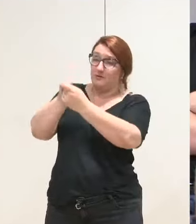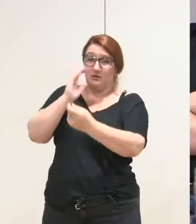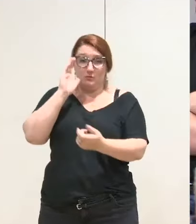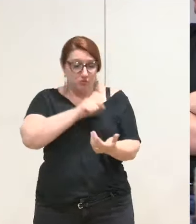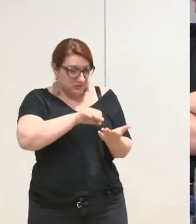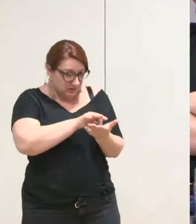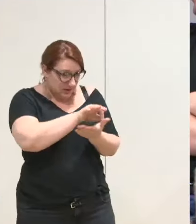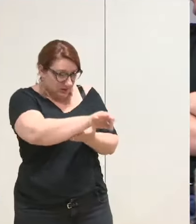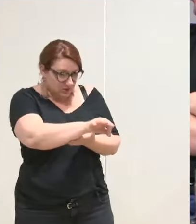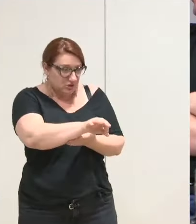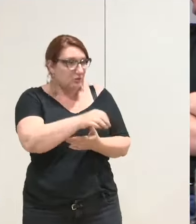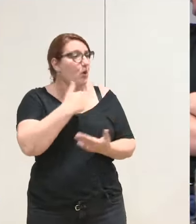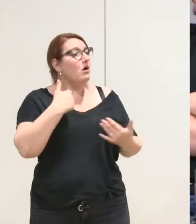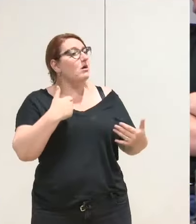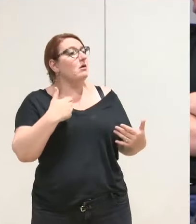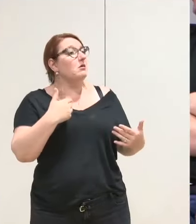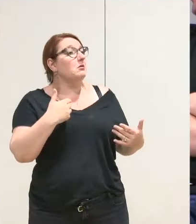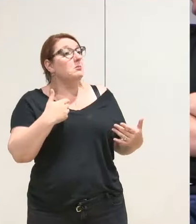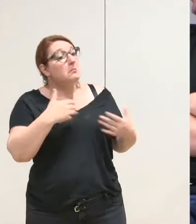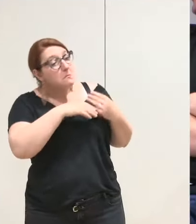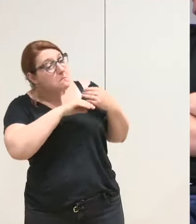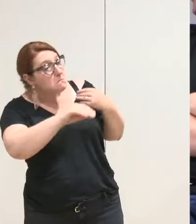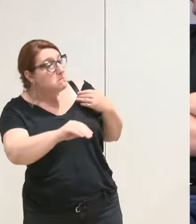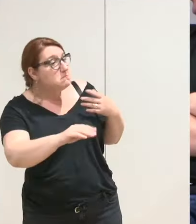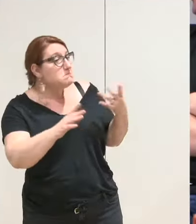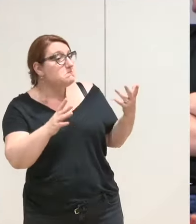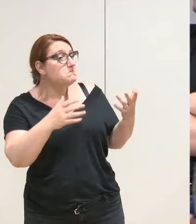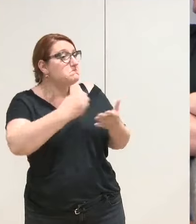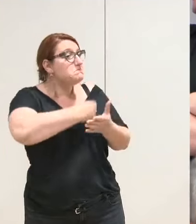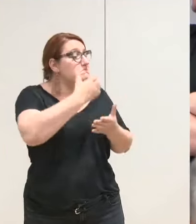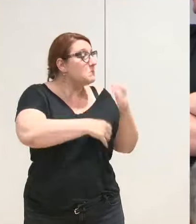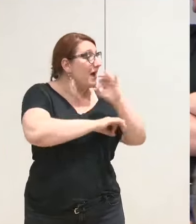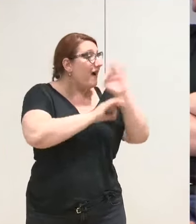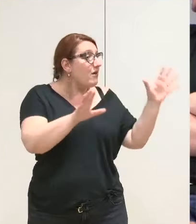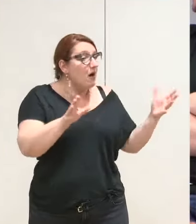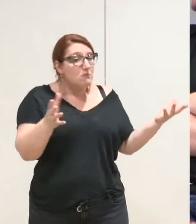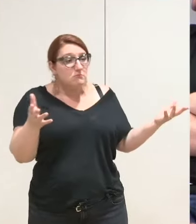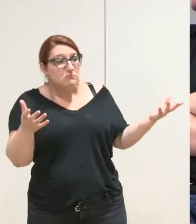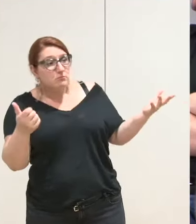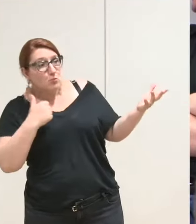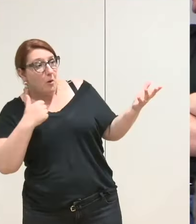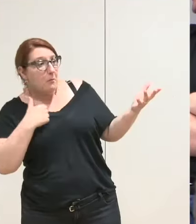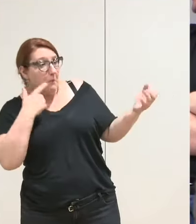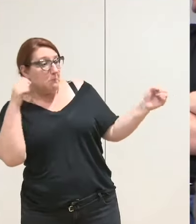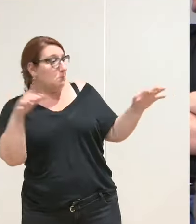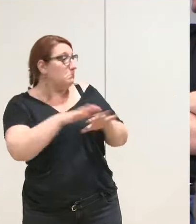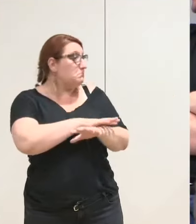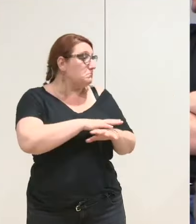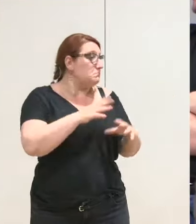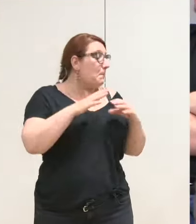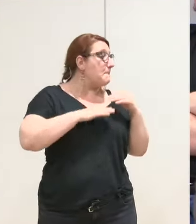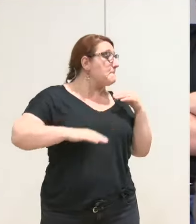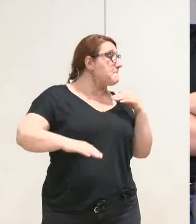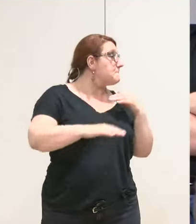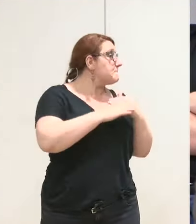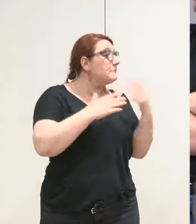sur lesquelles je vous ai pas entendu jusqu'ici c'est un silence assourdissant sur ces sujets or nous avons besoin tout